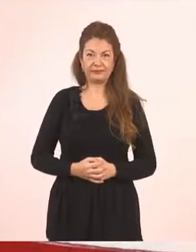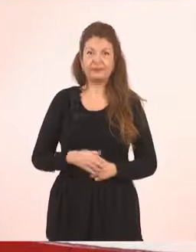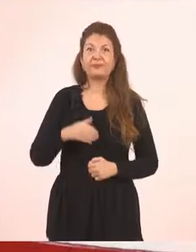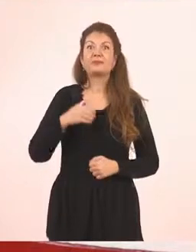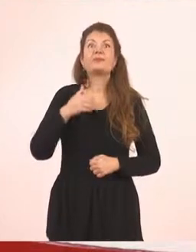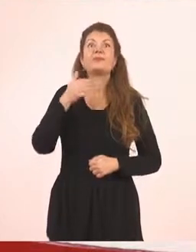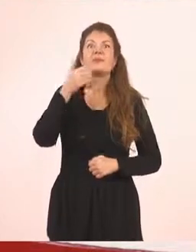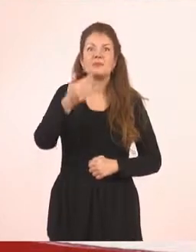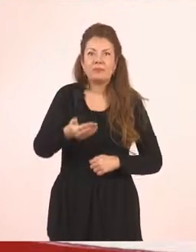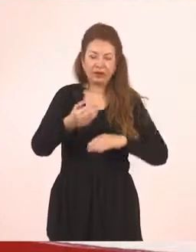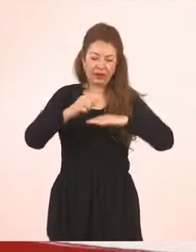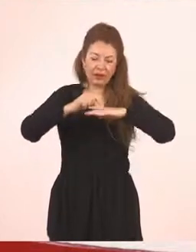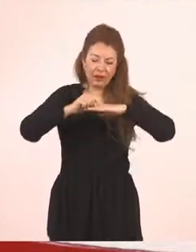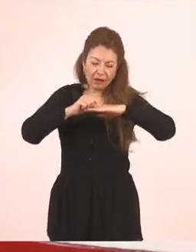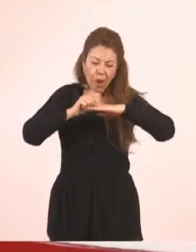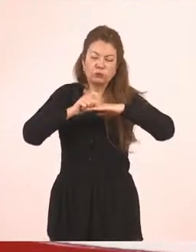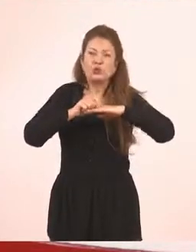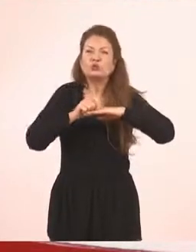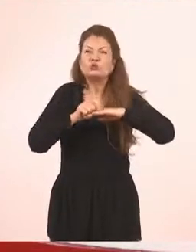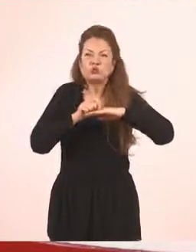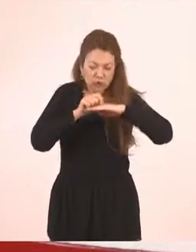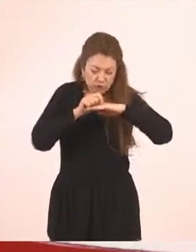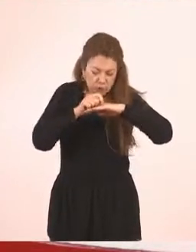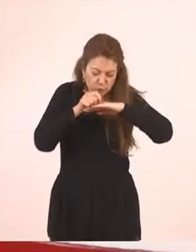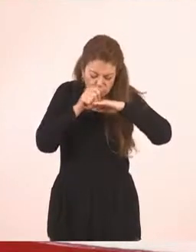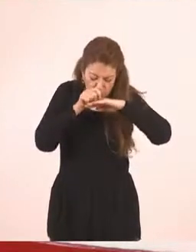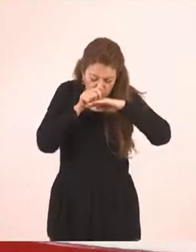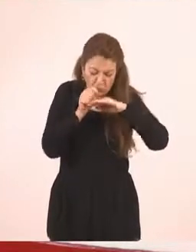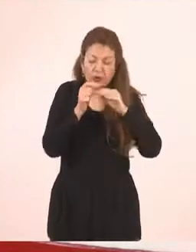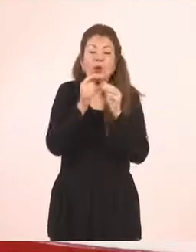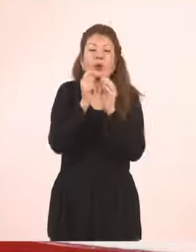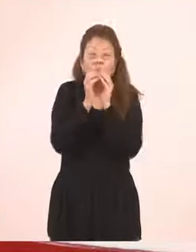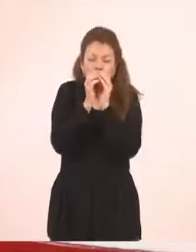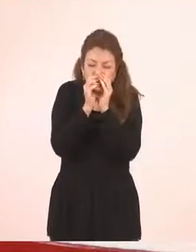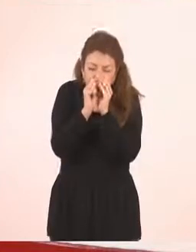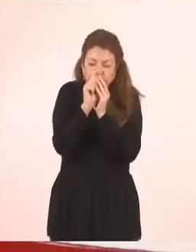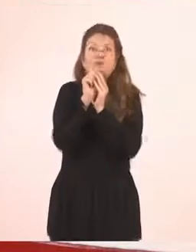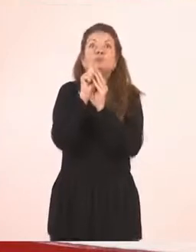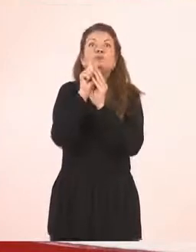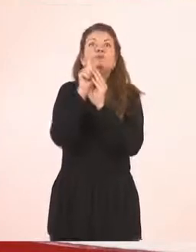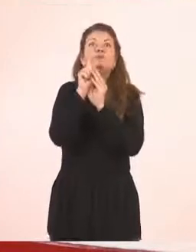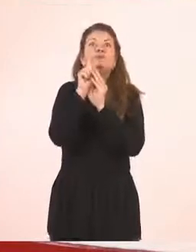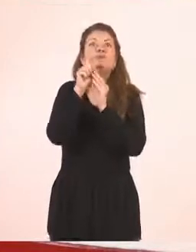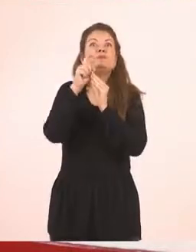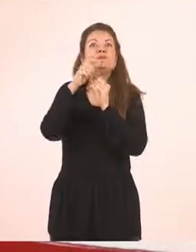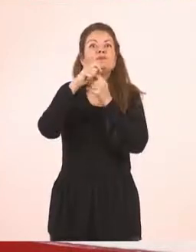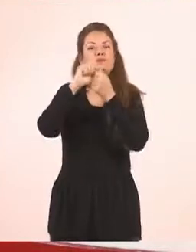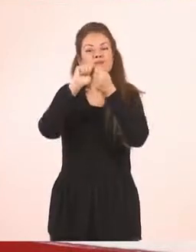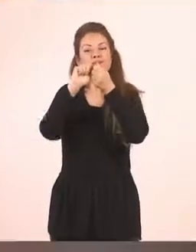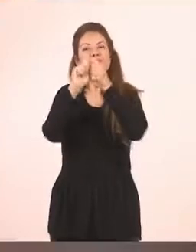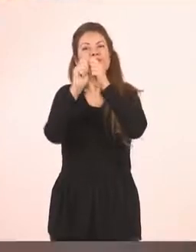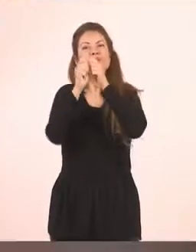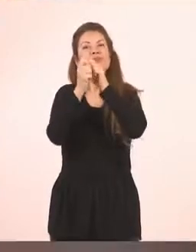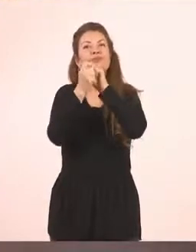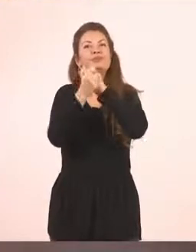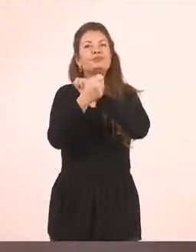Έπειτα, με τα δόντια της έκανε μια τρύπα στο κουκούλι. Βγήκε έξω και ήταν μια όμορφη πεταλούδα.